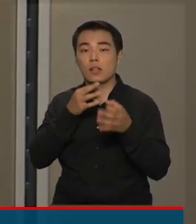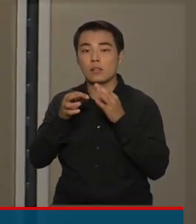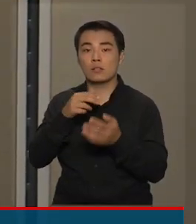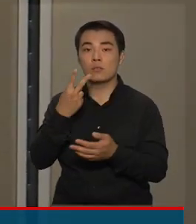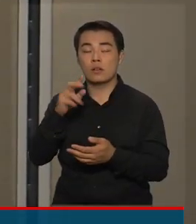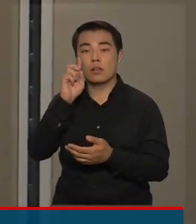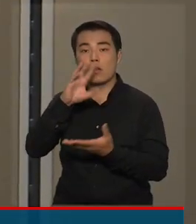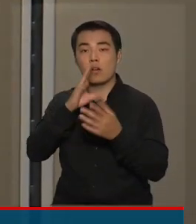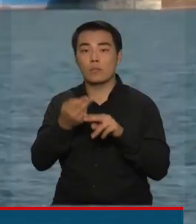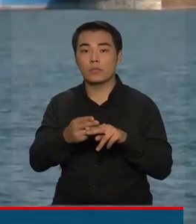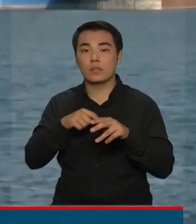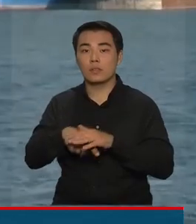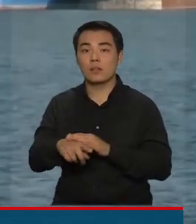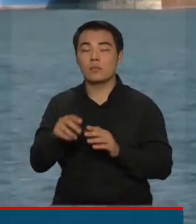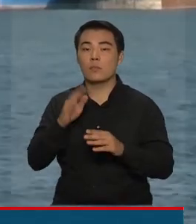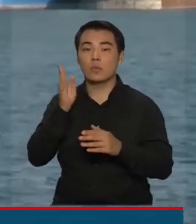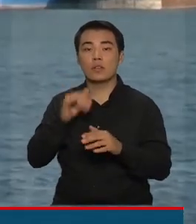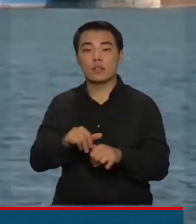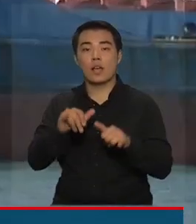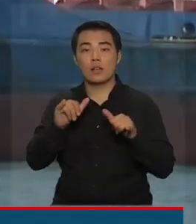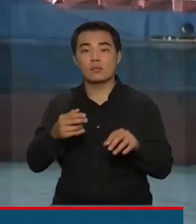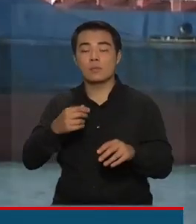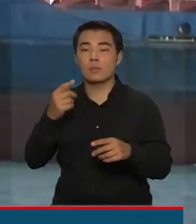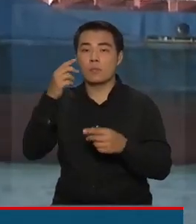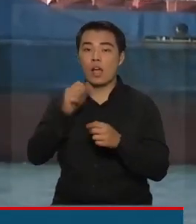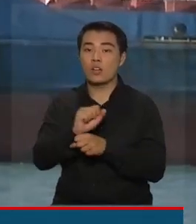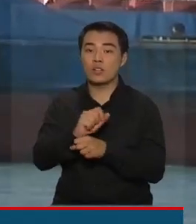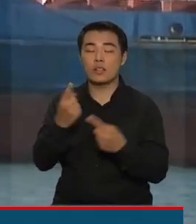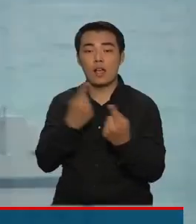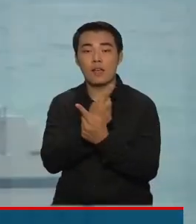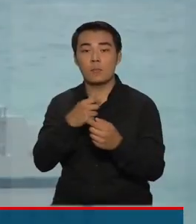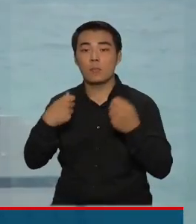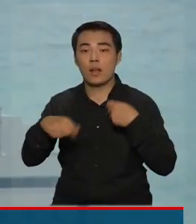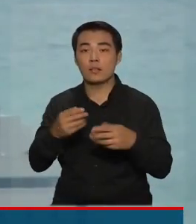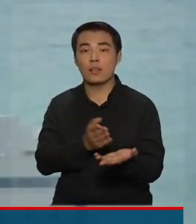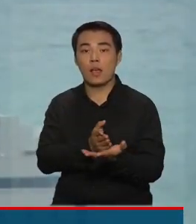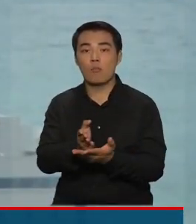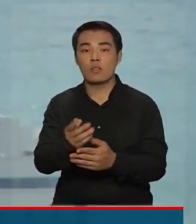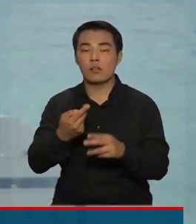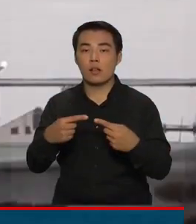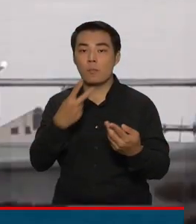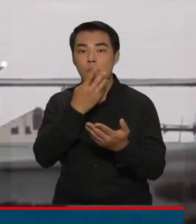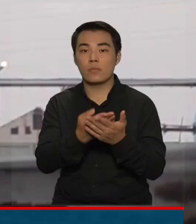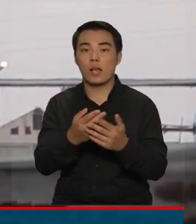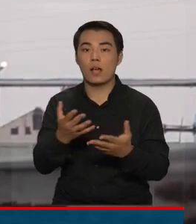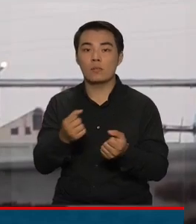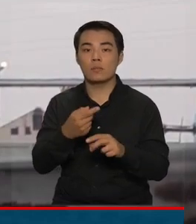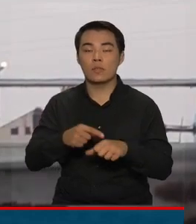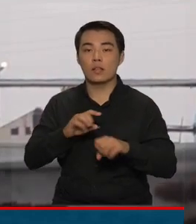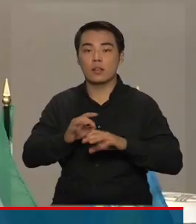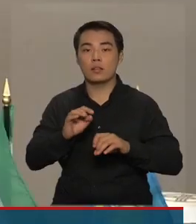басшылары қазіргі қатынастарды одан әрі дамыта отырып, көлік, логистика және сауда-саттық салаларында кешенді шаралар қабылдау тетіктерін